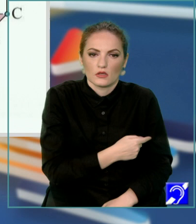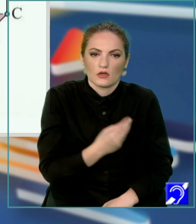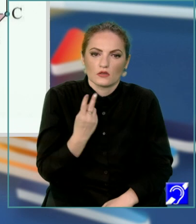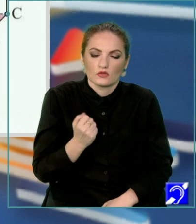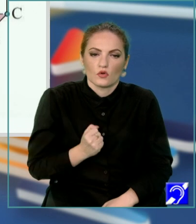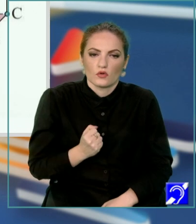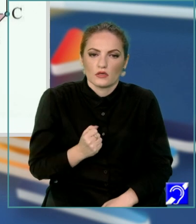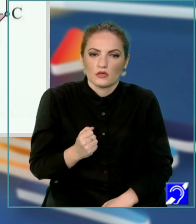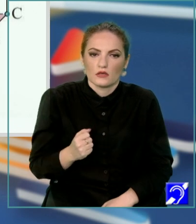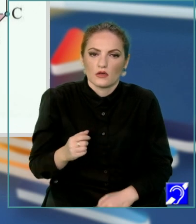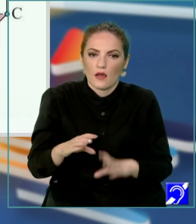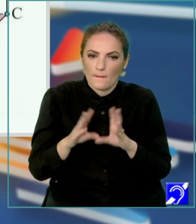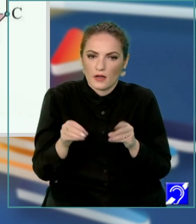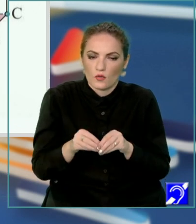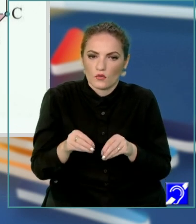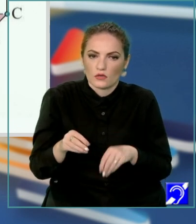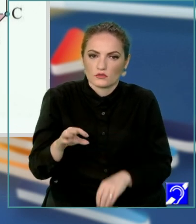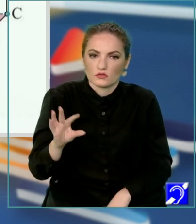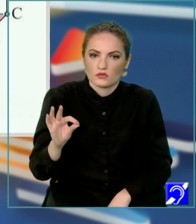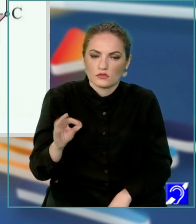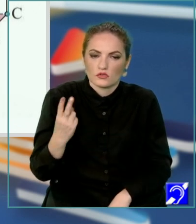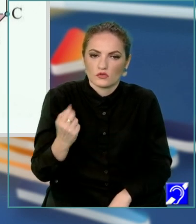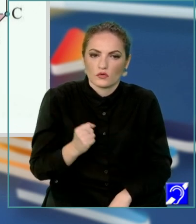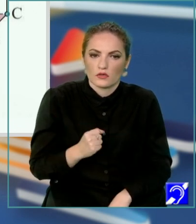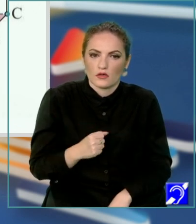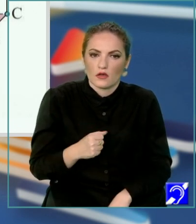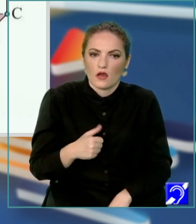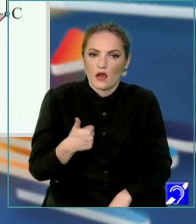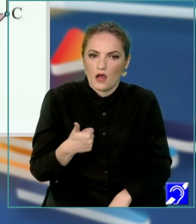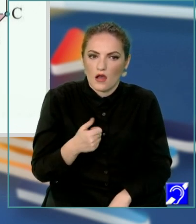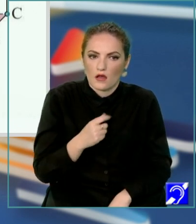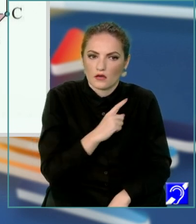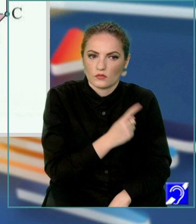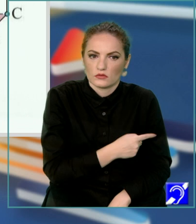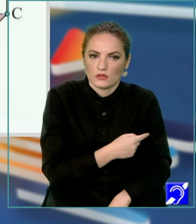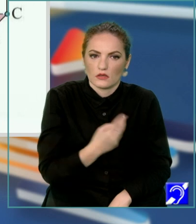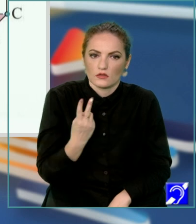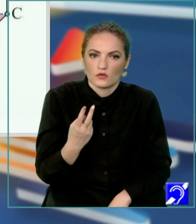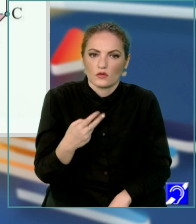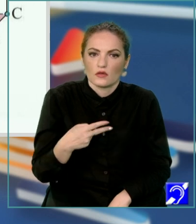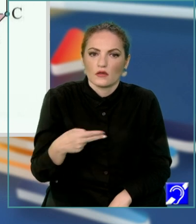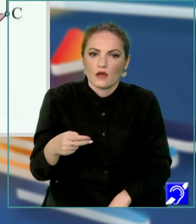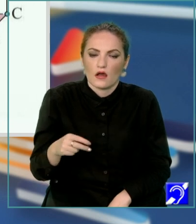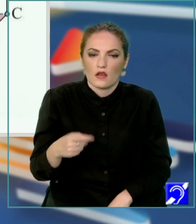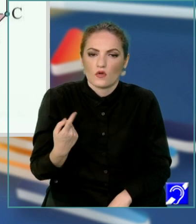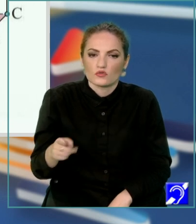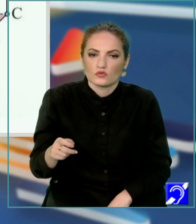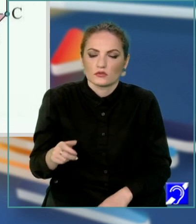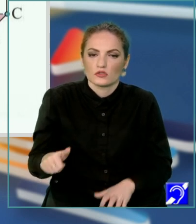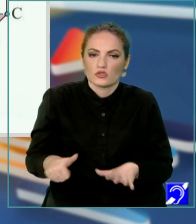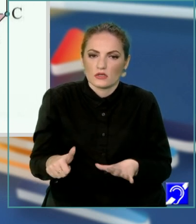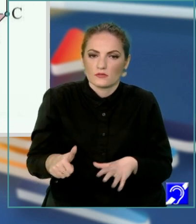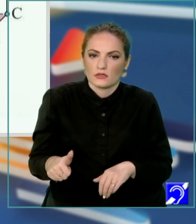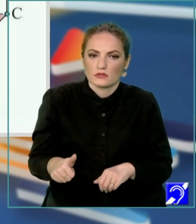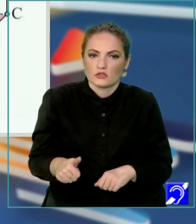efectuarea scăderii a pătrat va fi egal cu 116 minus 52 adică 64 a